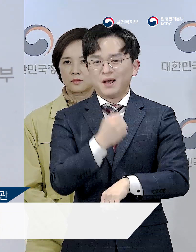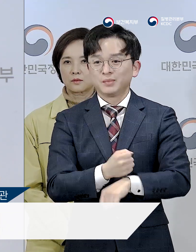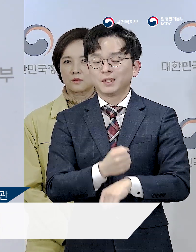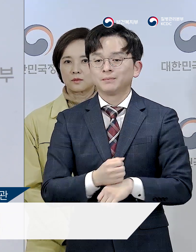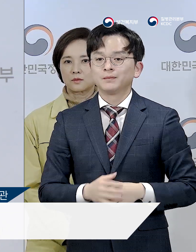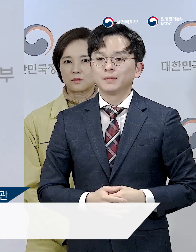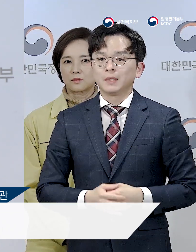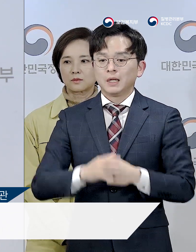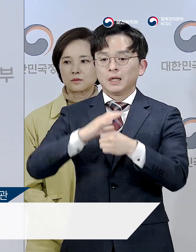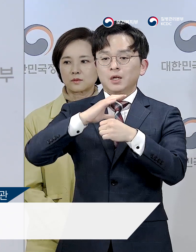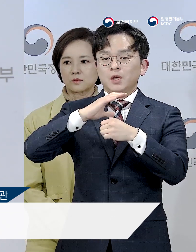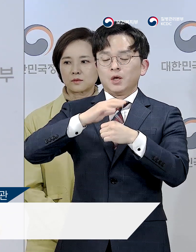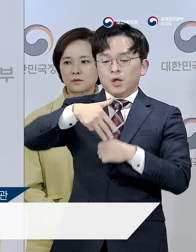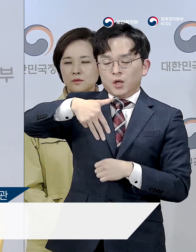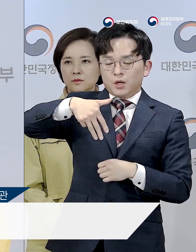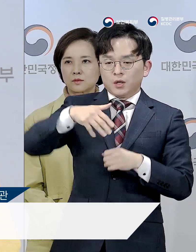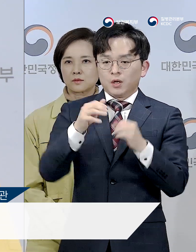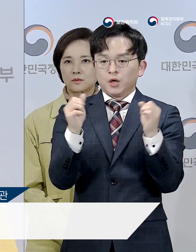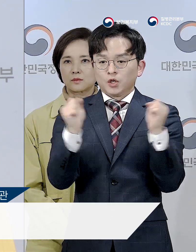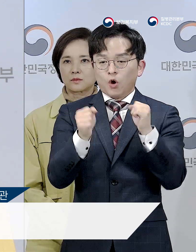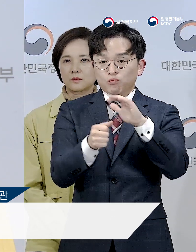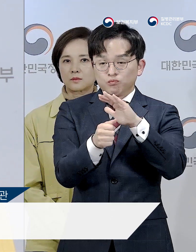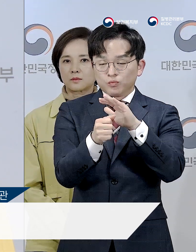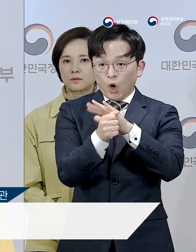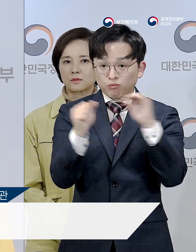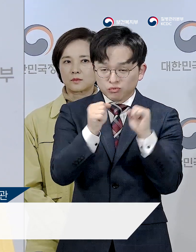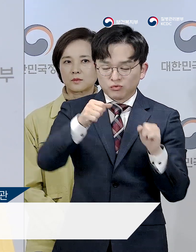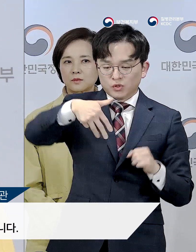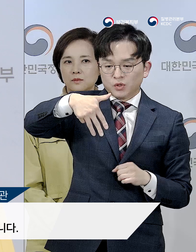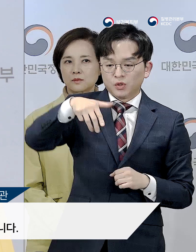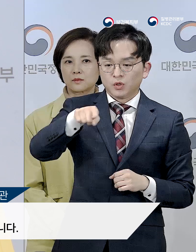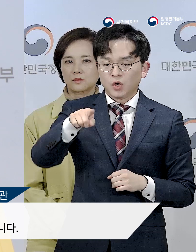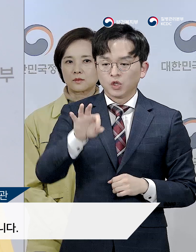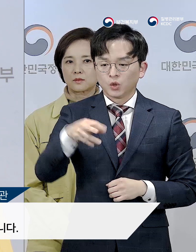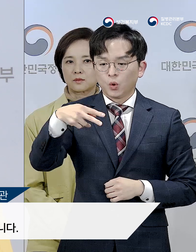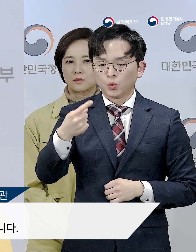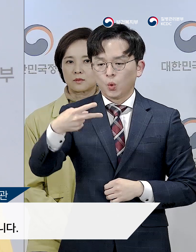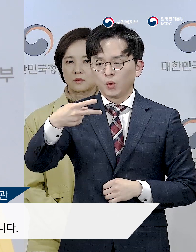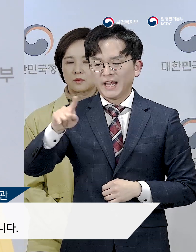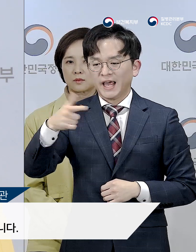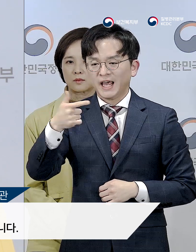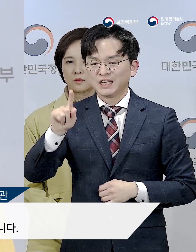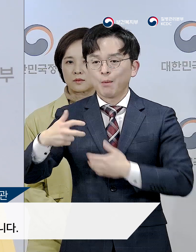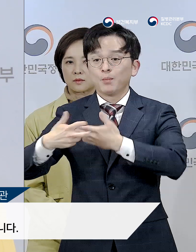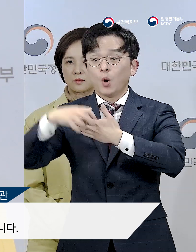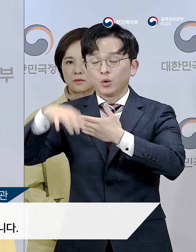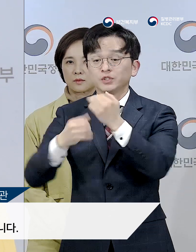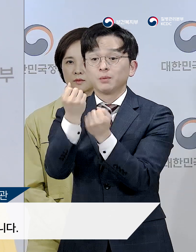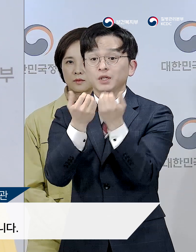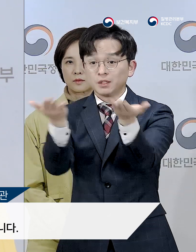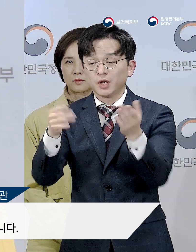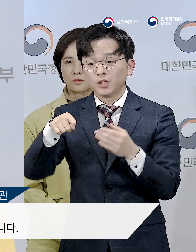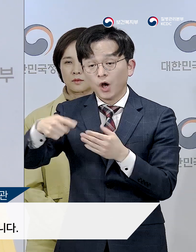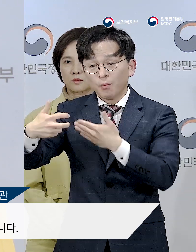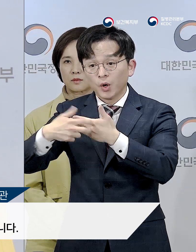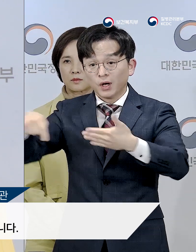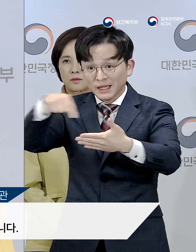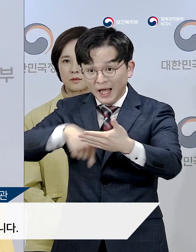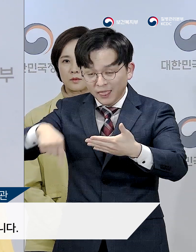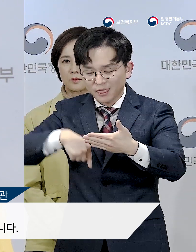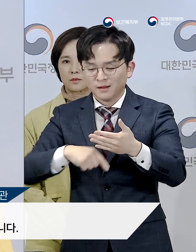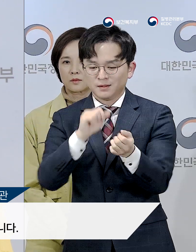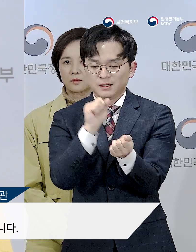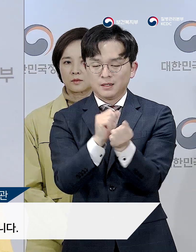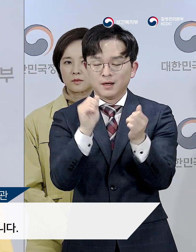경북 청도 대남병원에 대하여 설명드리겠습니다. 대남병원의 경우 신속하게 진단검사를 실시하며